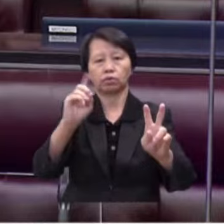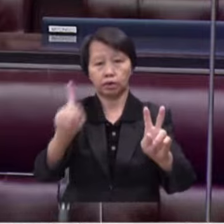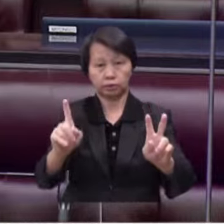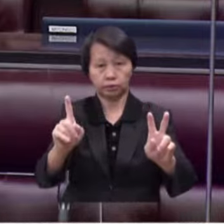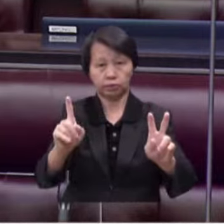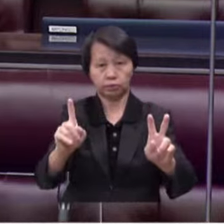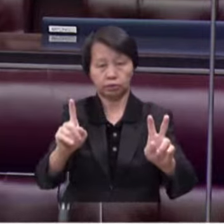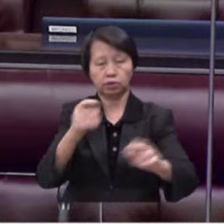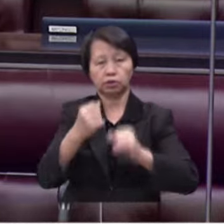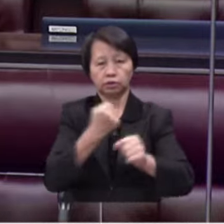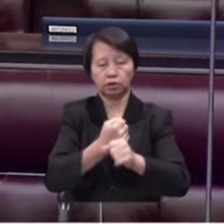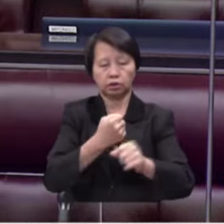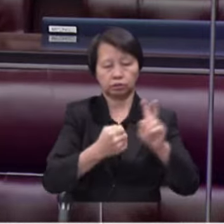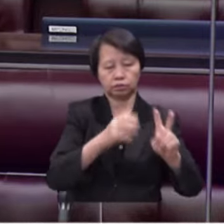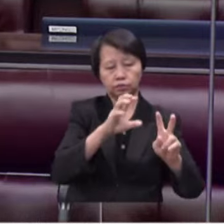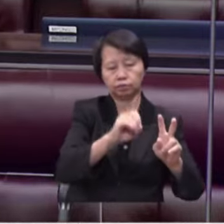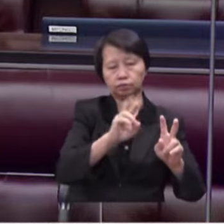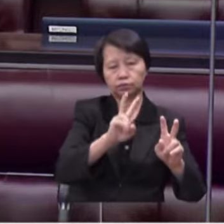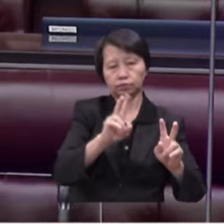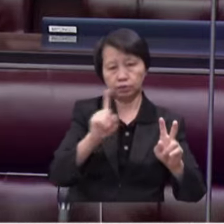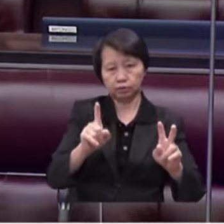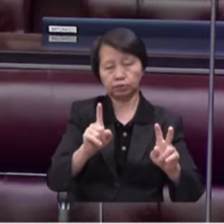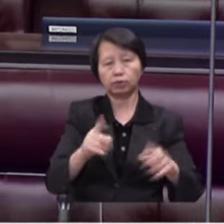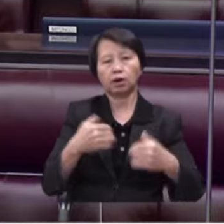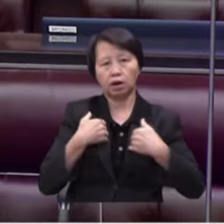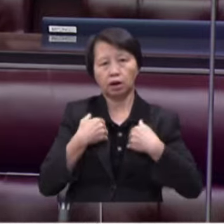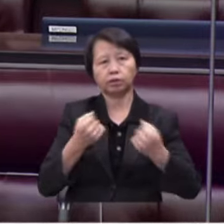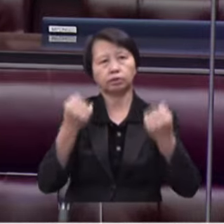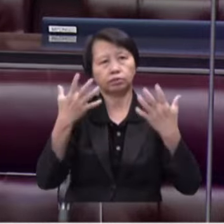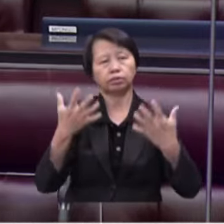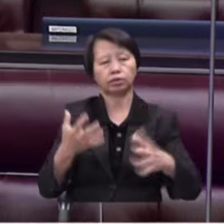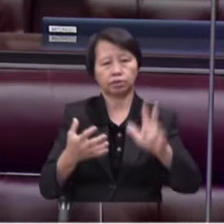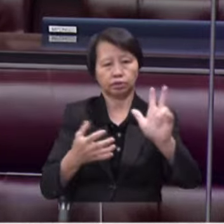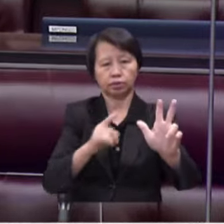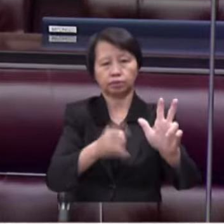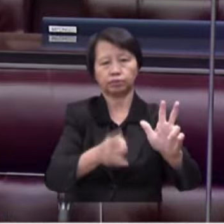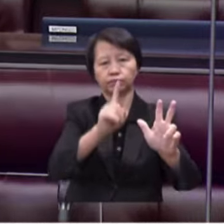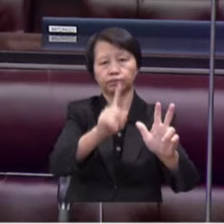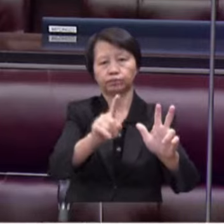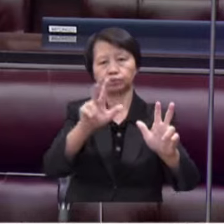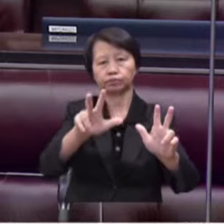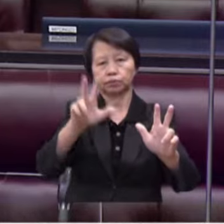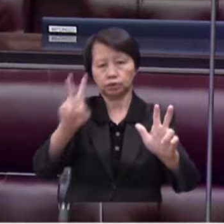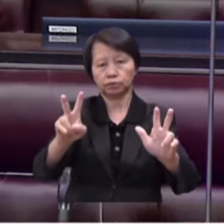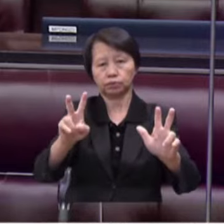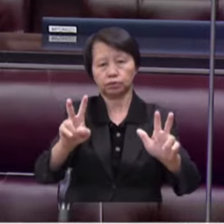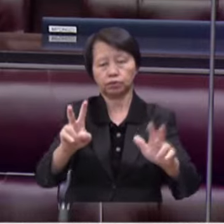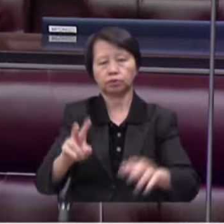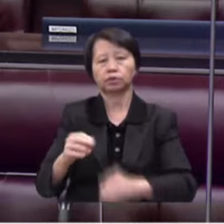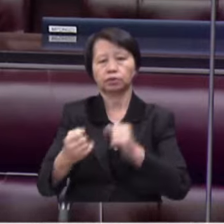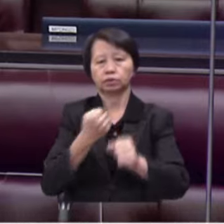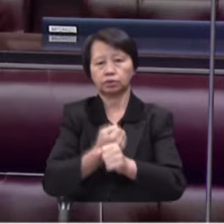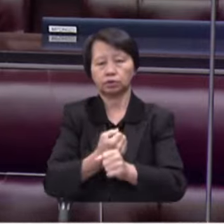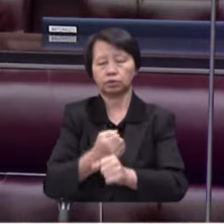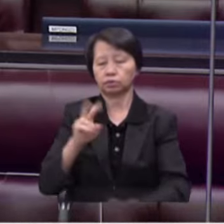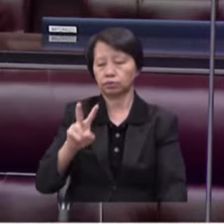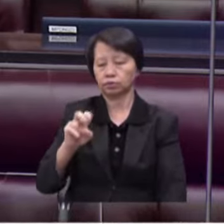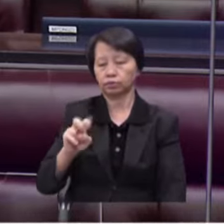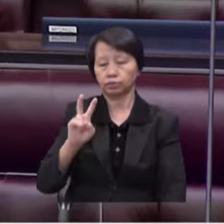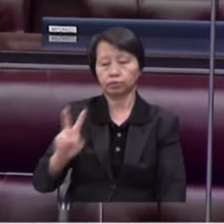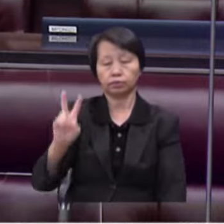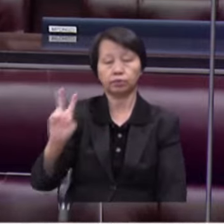bagi tahun 2021 adalah ceramah 3132 dan bagi Tahun